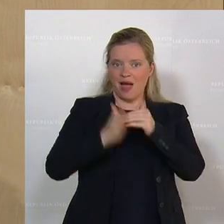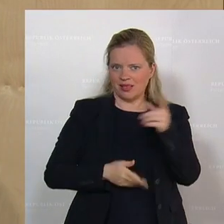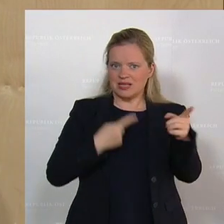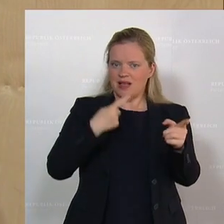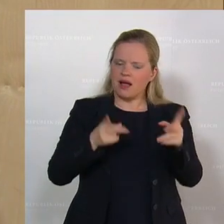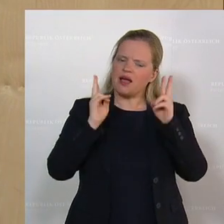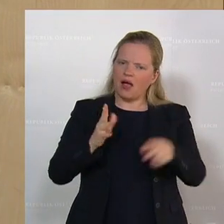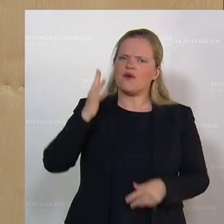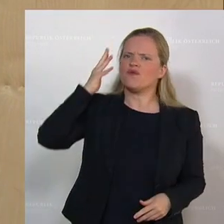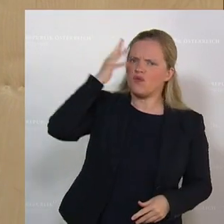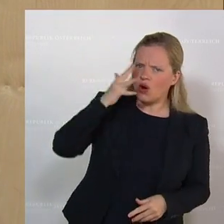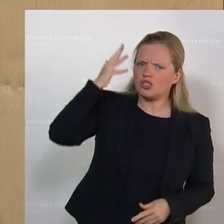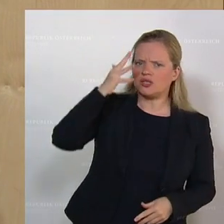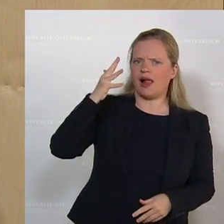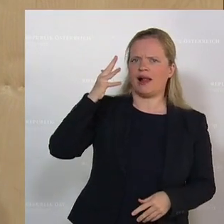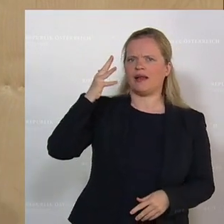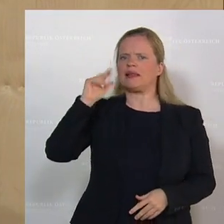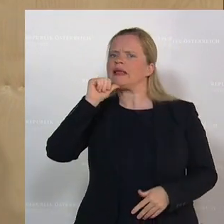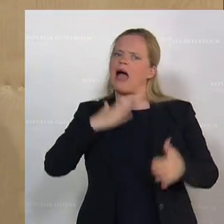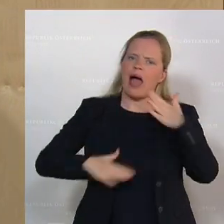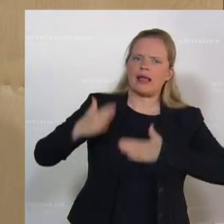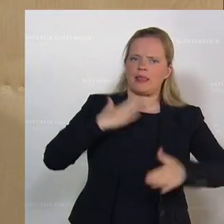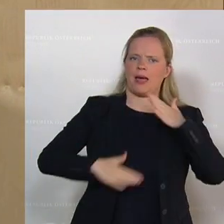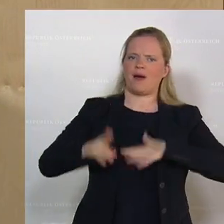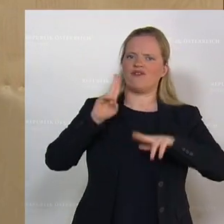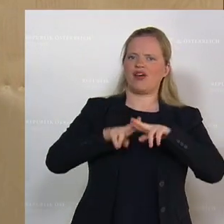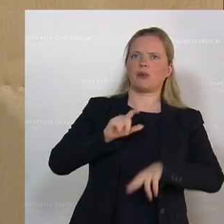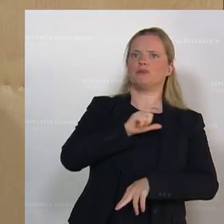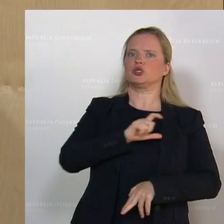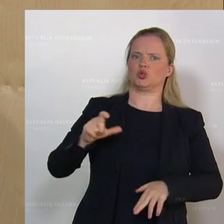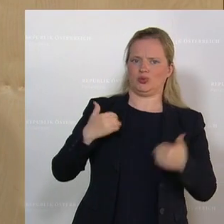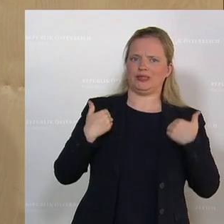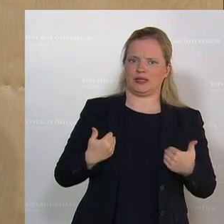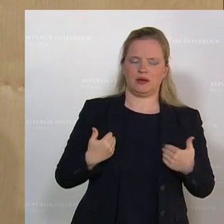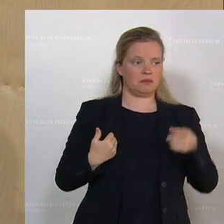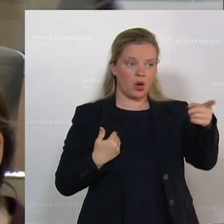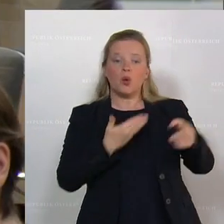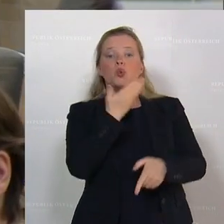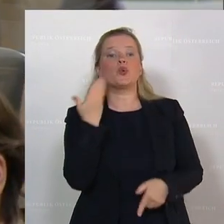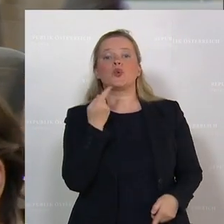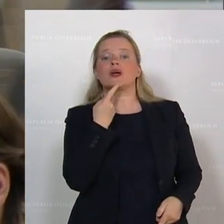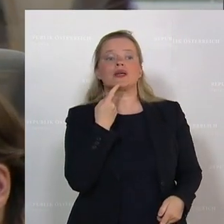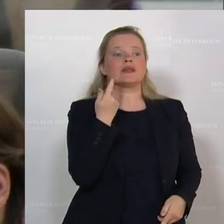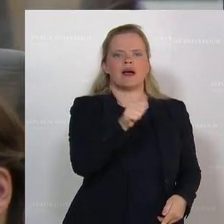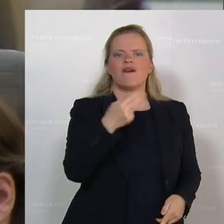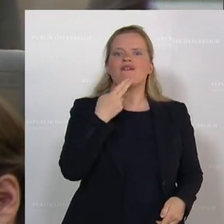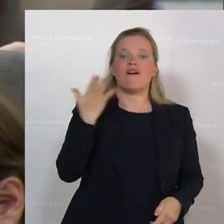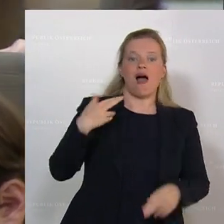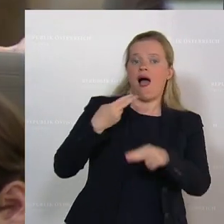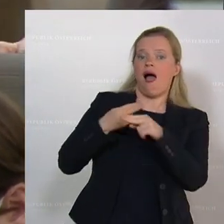sich vorstellen, dass das nicht ganz angenehm ist, wenn man Beschuldigter ist. Er hat nicht dazu gesagt, wer mich angezeigt